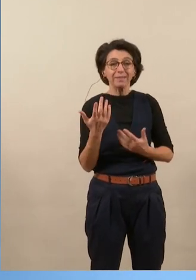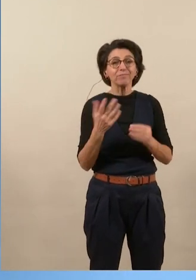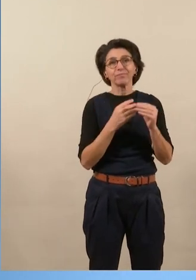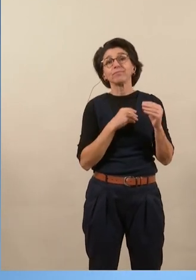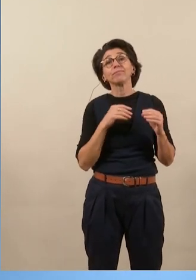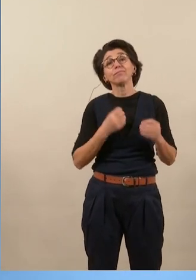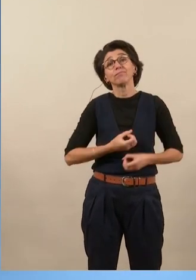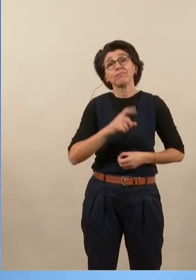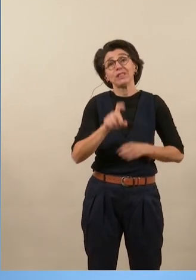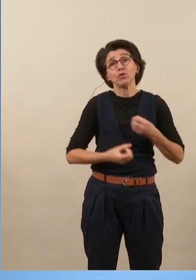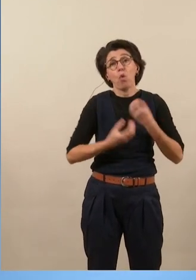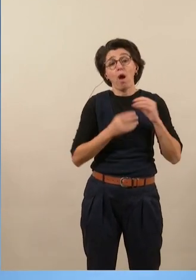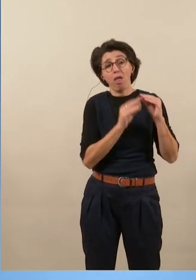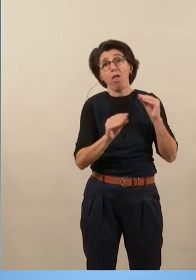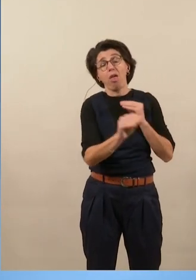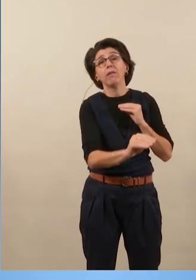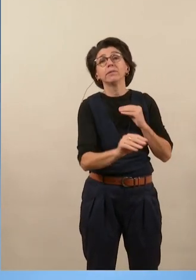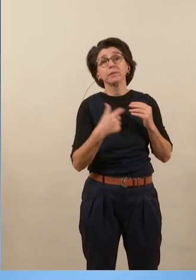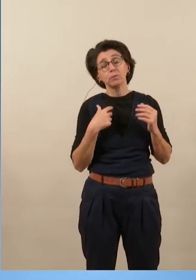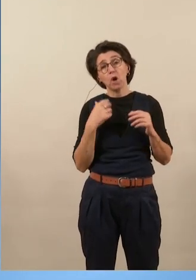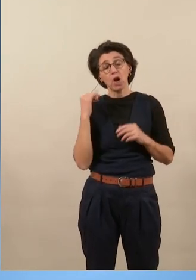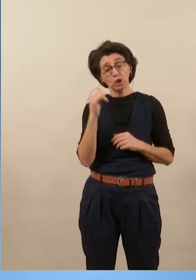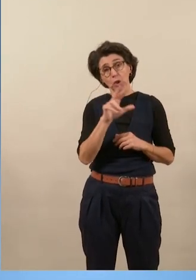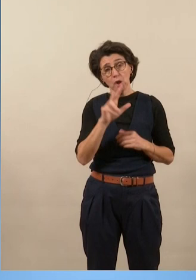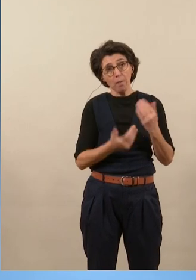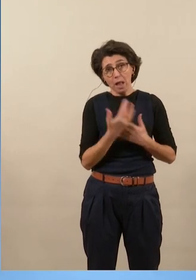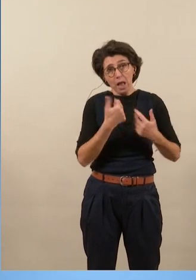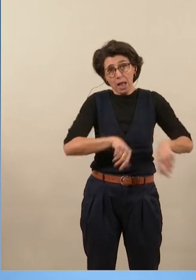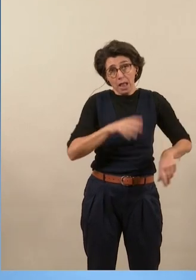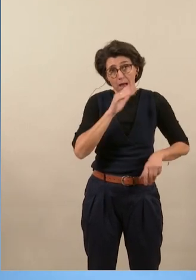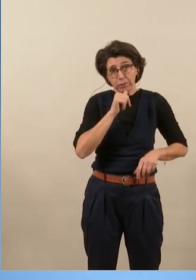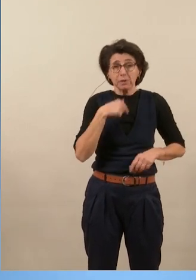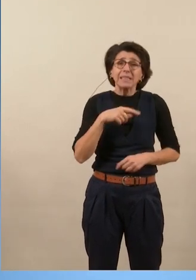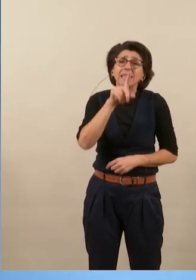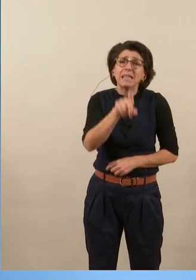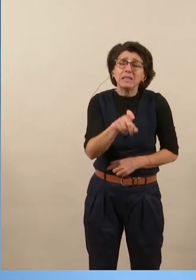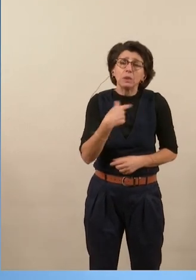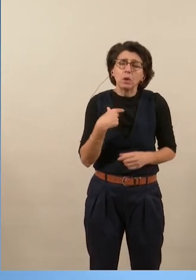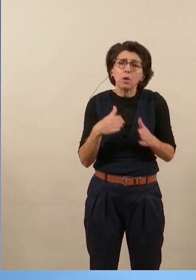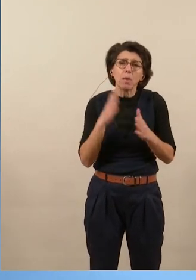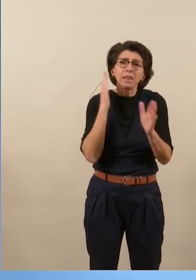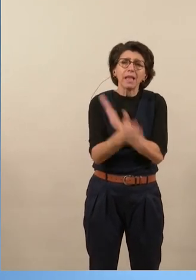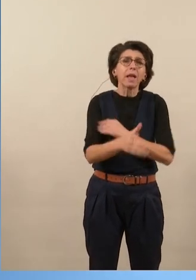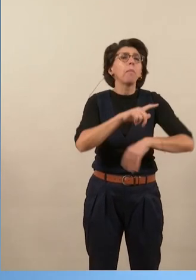été reléguées ma question aurait été non pas que fait la police mais que fait le